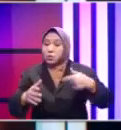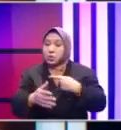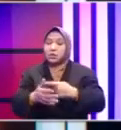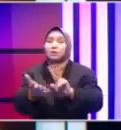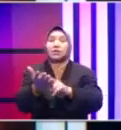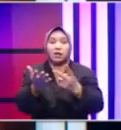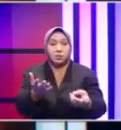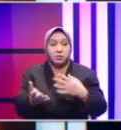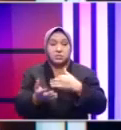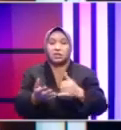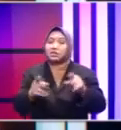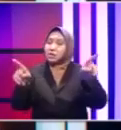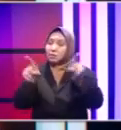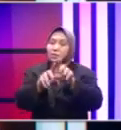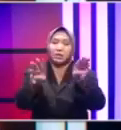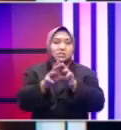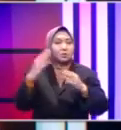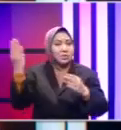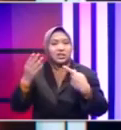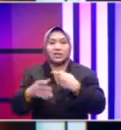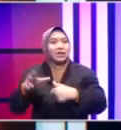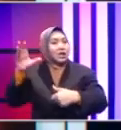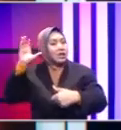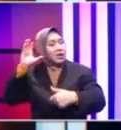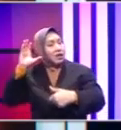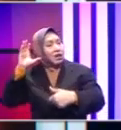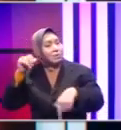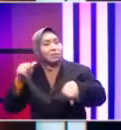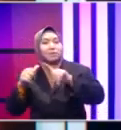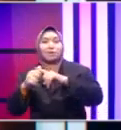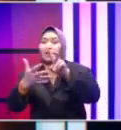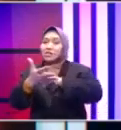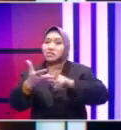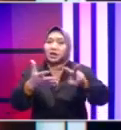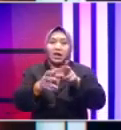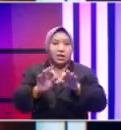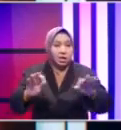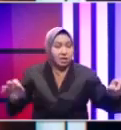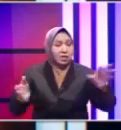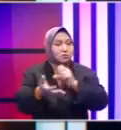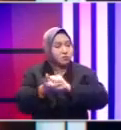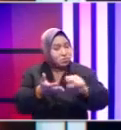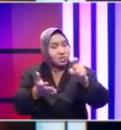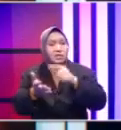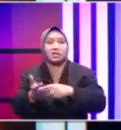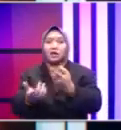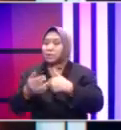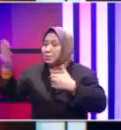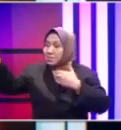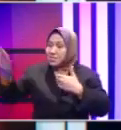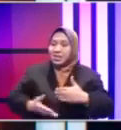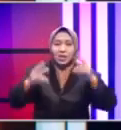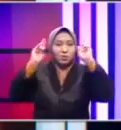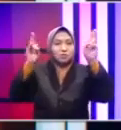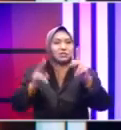mentada board seperti biasa akit enak dengar terlebih dahulu bacaan ayat-ayat yang suci nih saya mempersilahkan